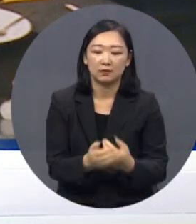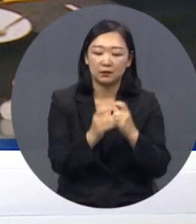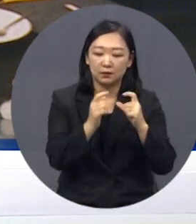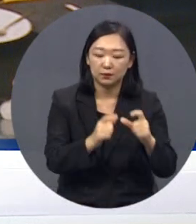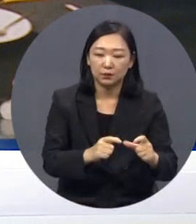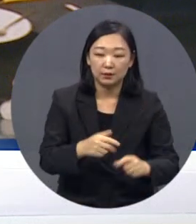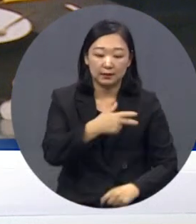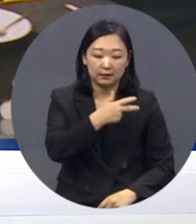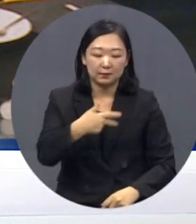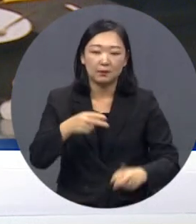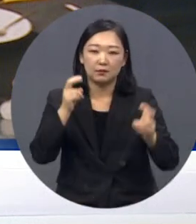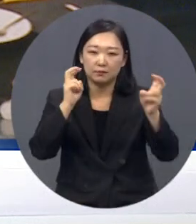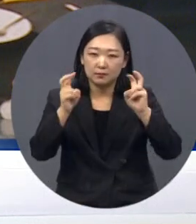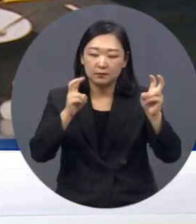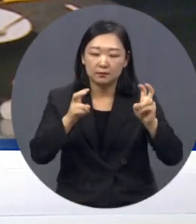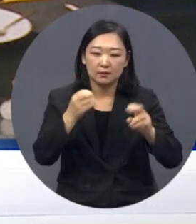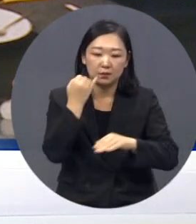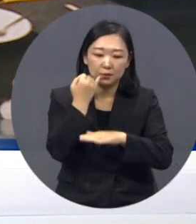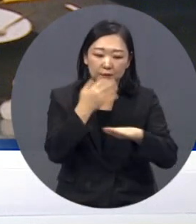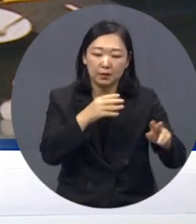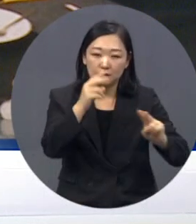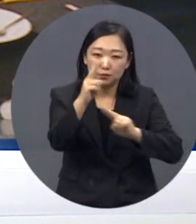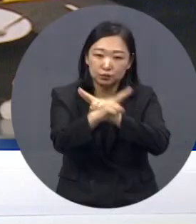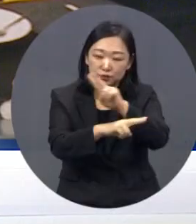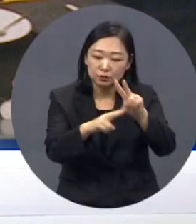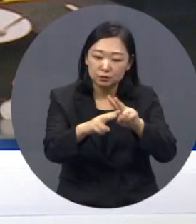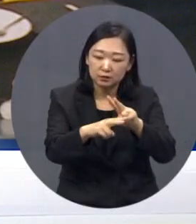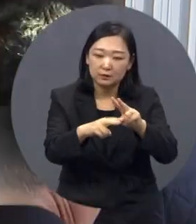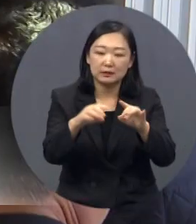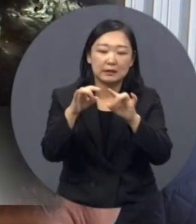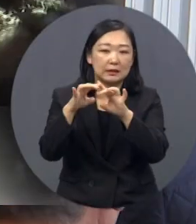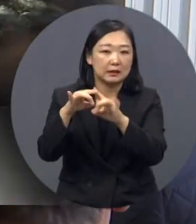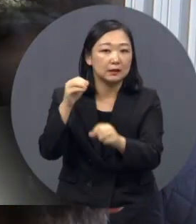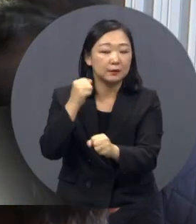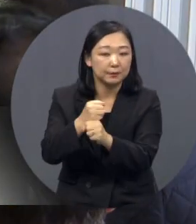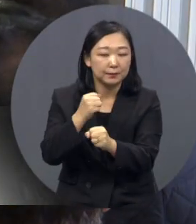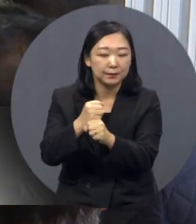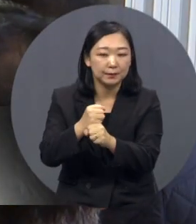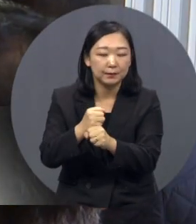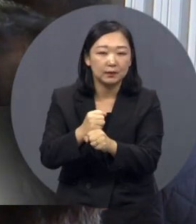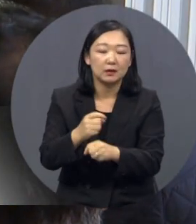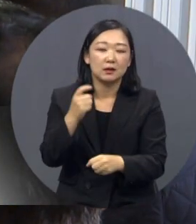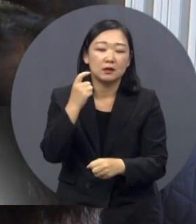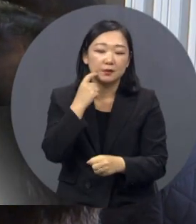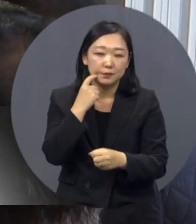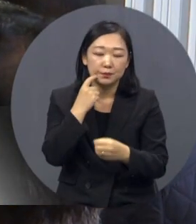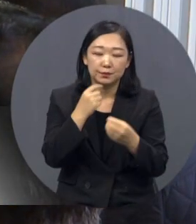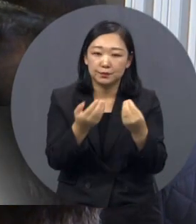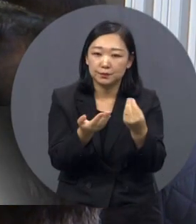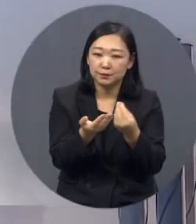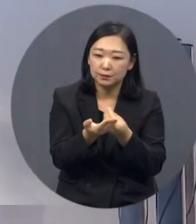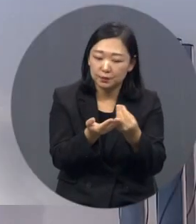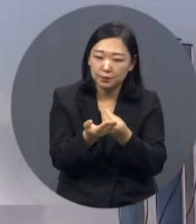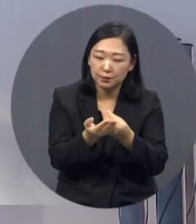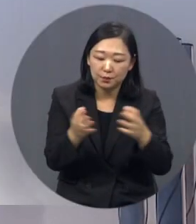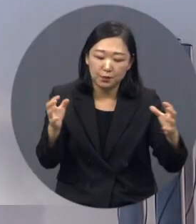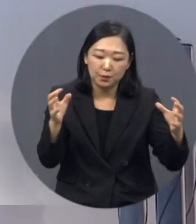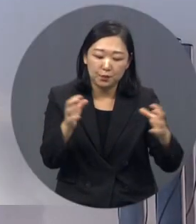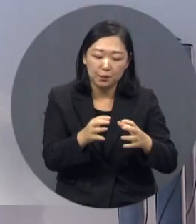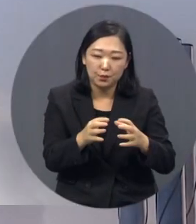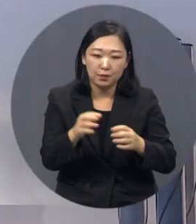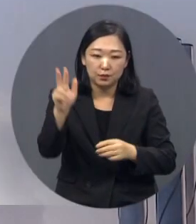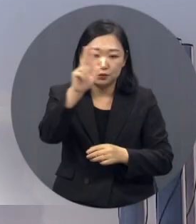제주도와 덴마크 기업들이 해상 풍력 발전 단지에서 생산한 에너지를 인공섬에 모아서 육지로 보내는